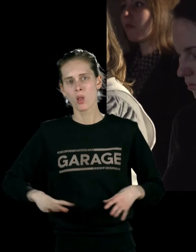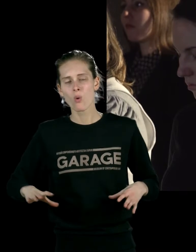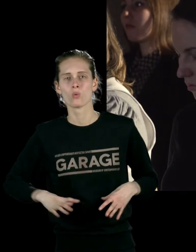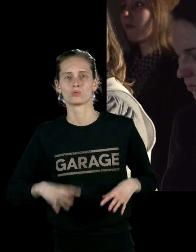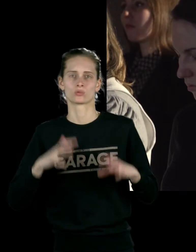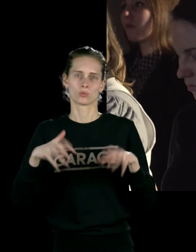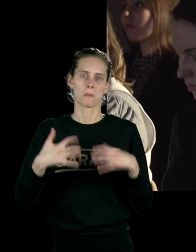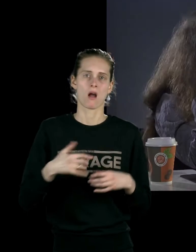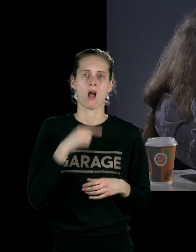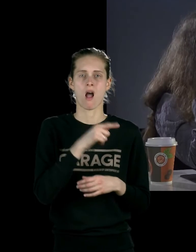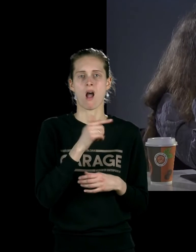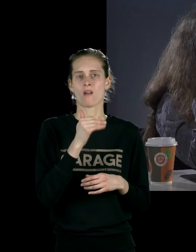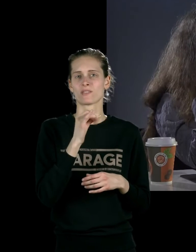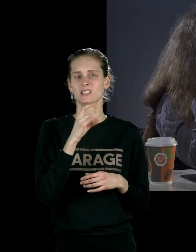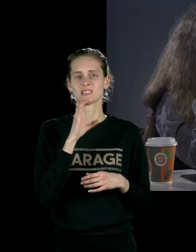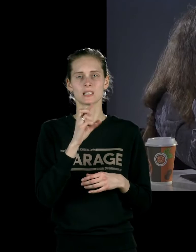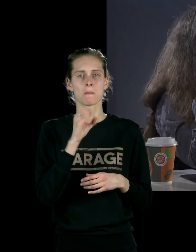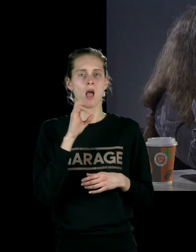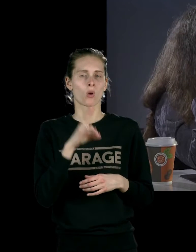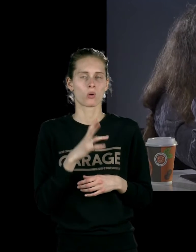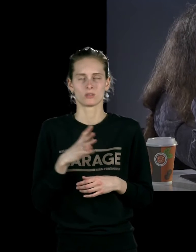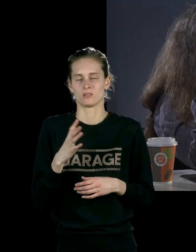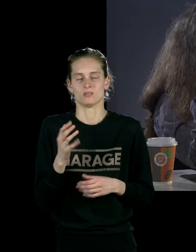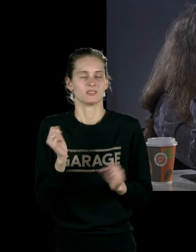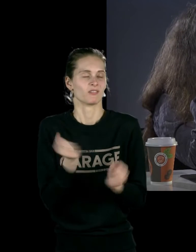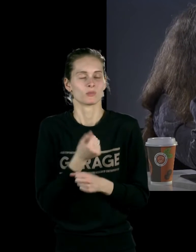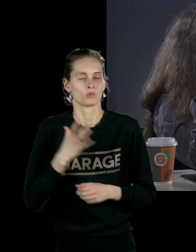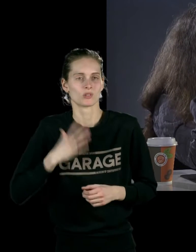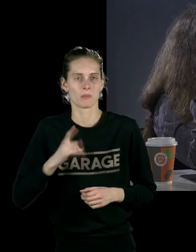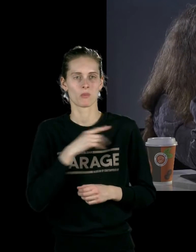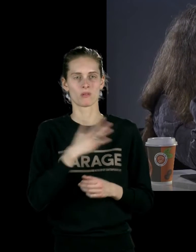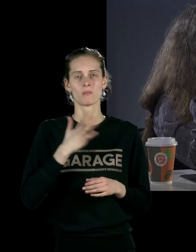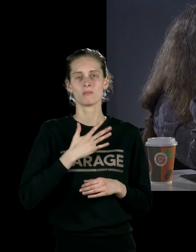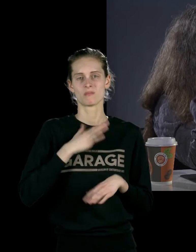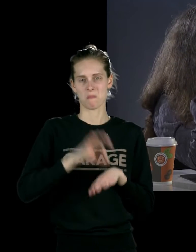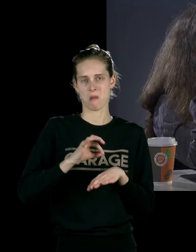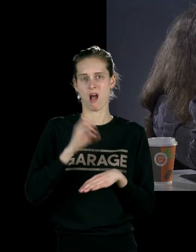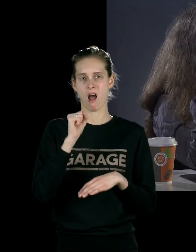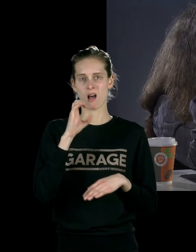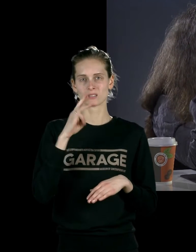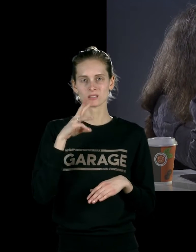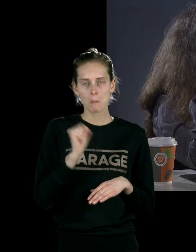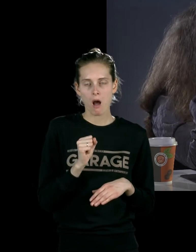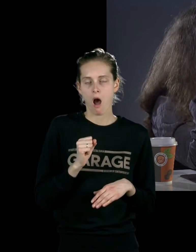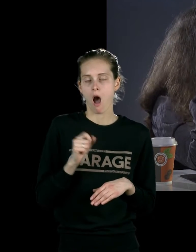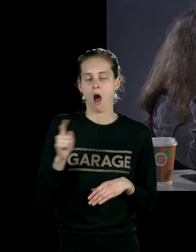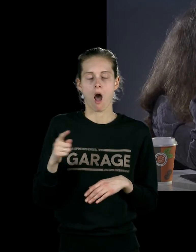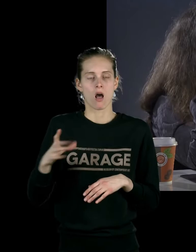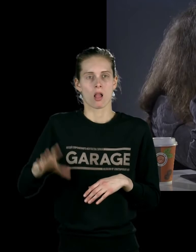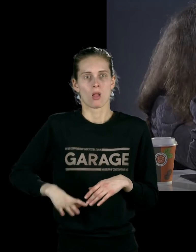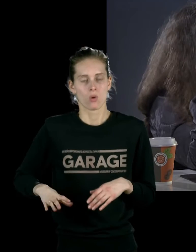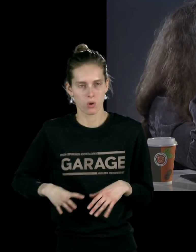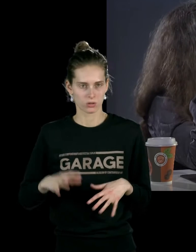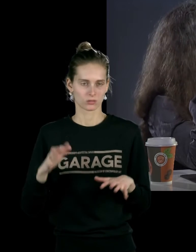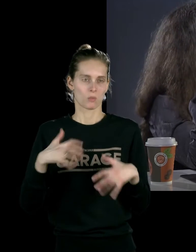было нестерпимо, потому что это астма, это аллергия. То есть присутствие этих прекрасных живых существ по определению было мучительным. Ну и, конечно,